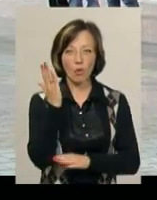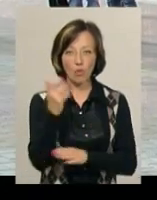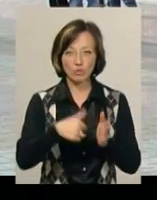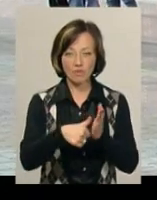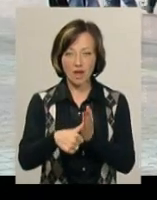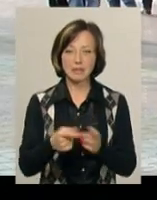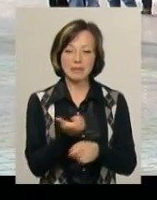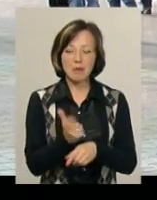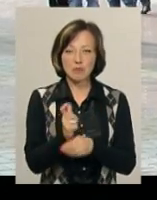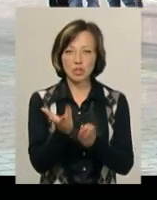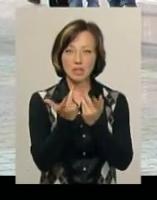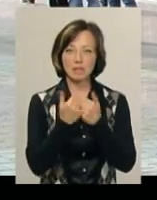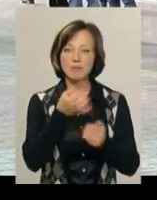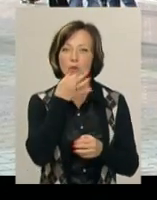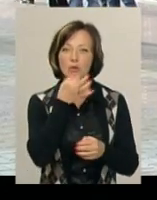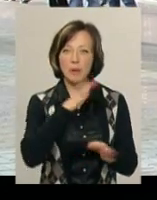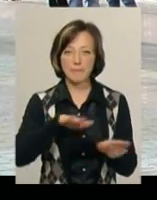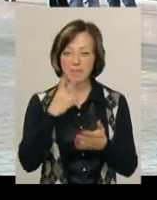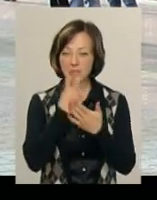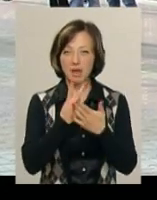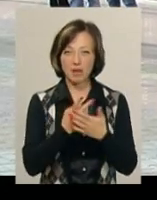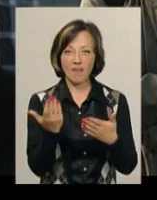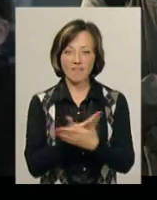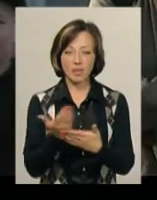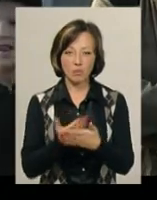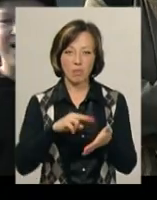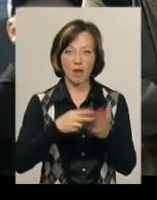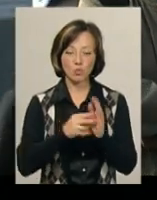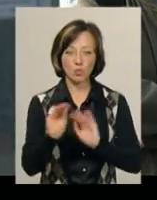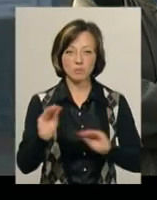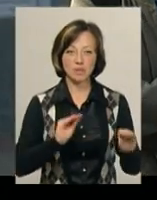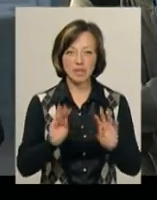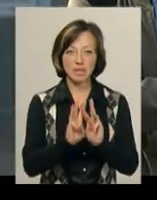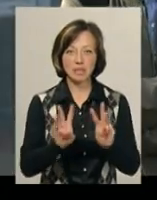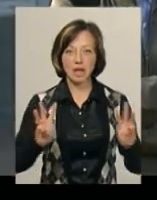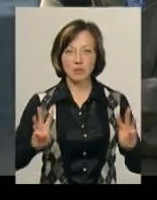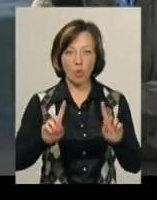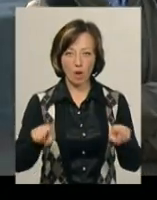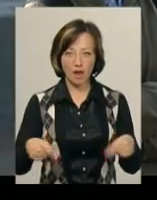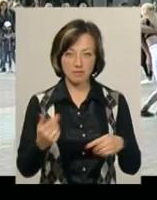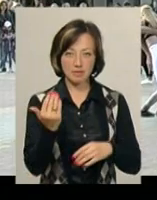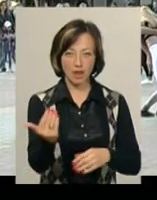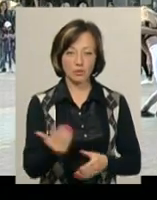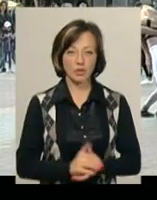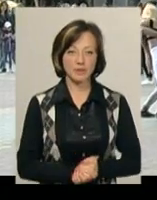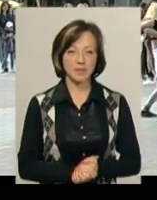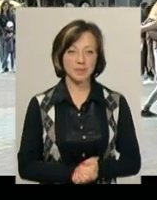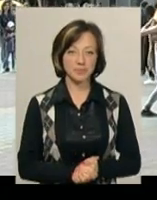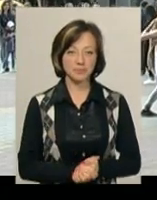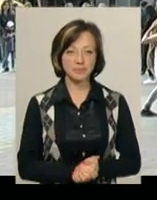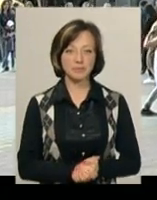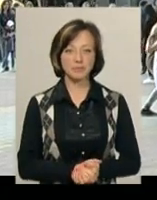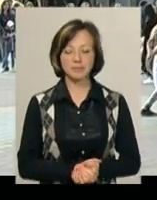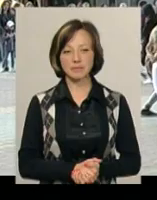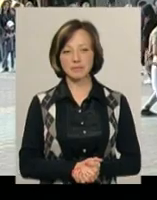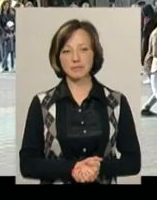інтернет-голосування за найбільшою кількістю вподобань після перегляду відео. Його планують розмістити на сайті організаторів. Тетяна Присикар, Дем'ян Цегольник.